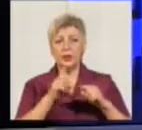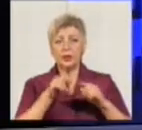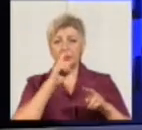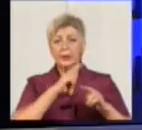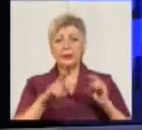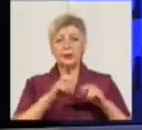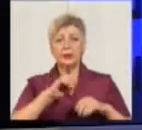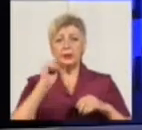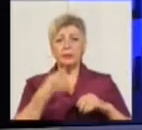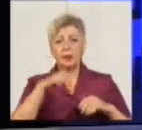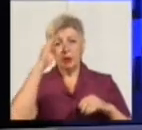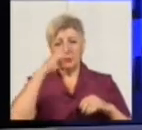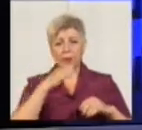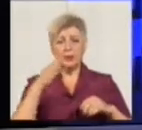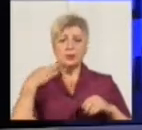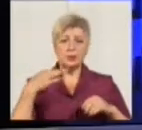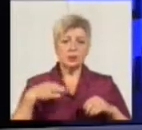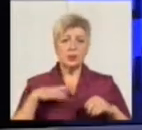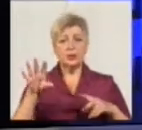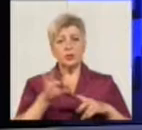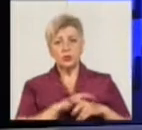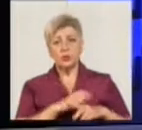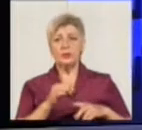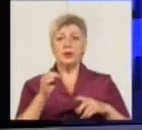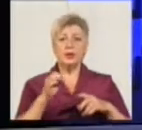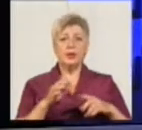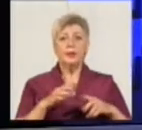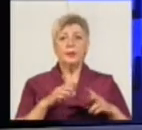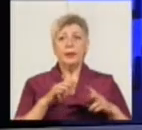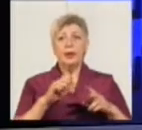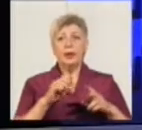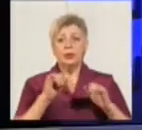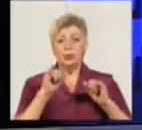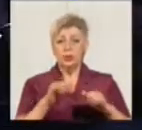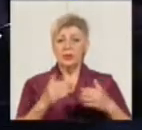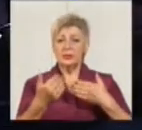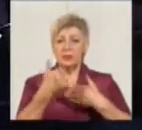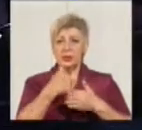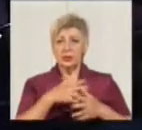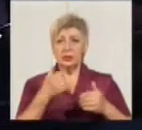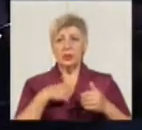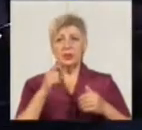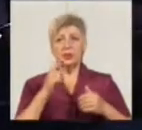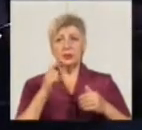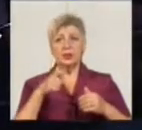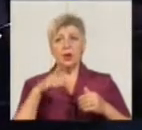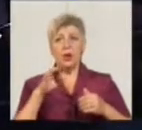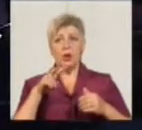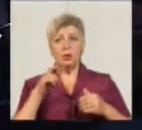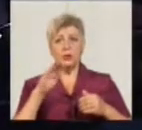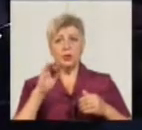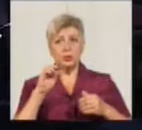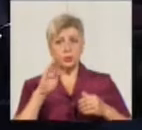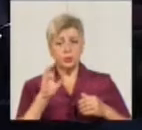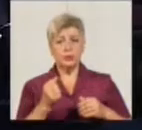сина, чоловіка, дружину. Про це ми поговоримо із нашою гостею. У нас у студії Христина Головачова, член громадської організації «Родинне